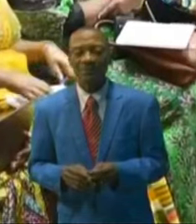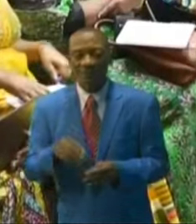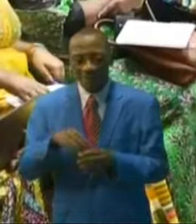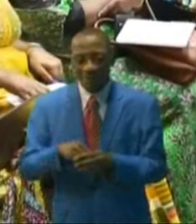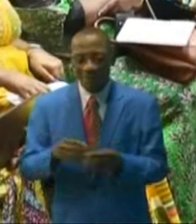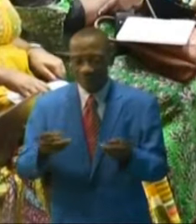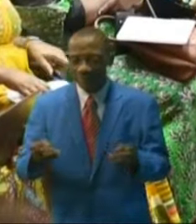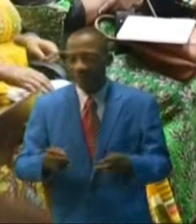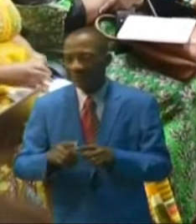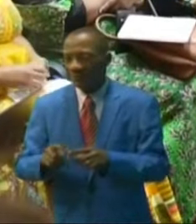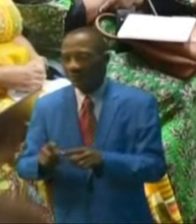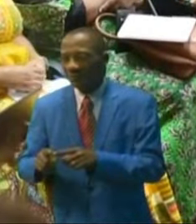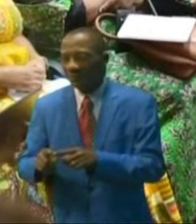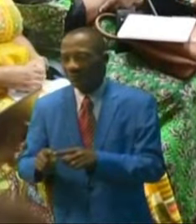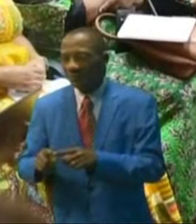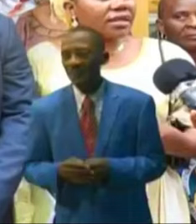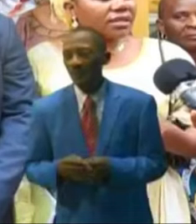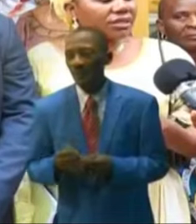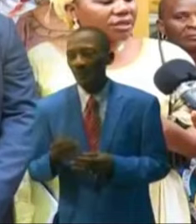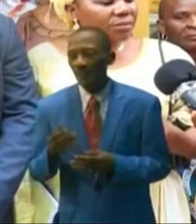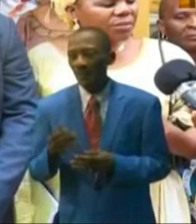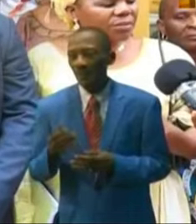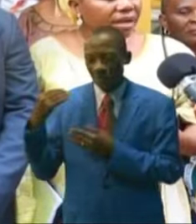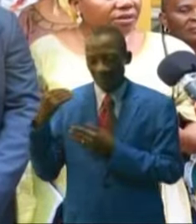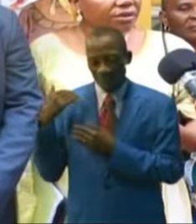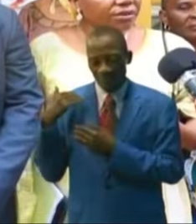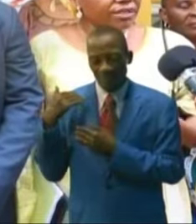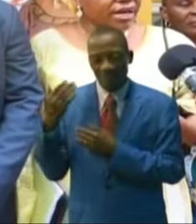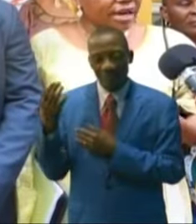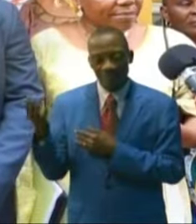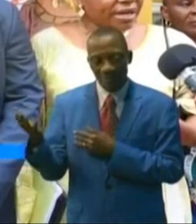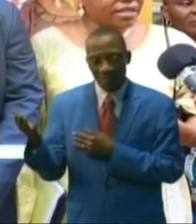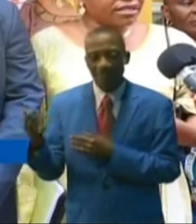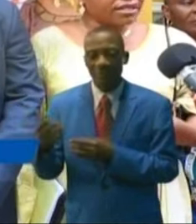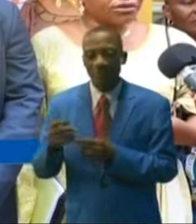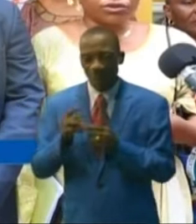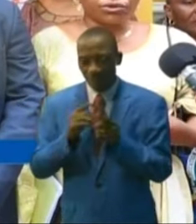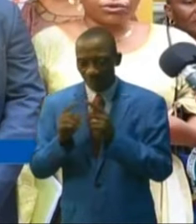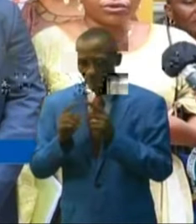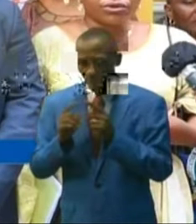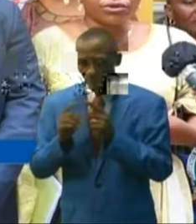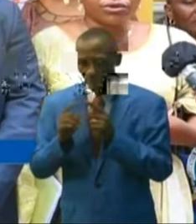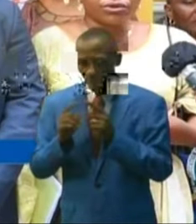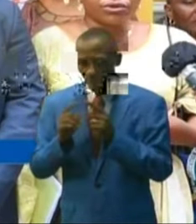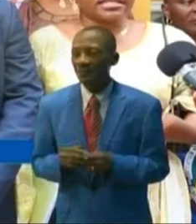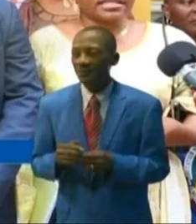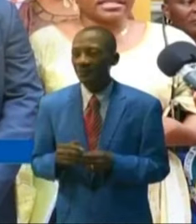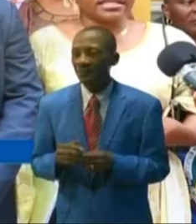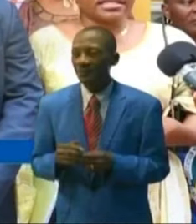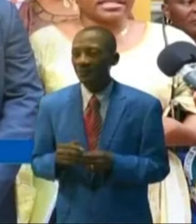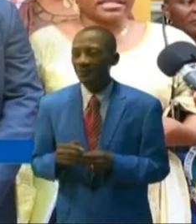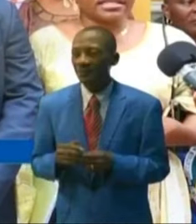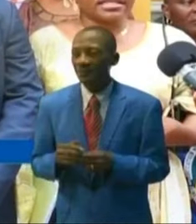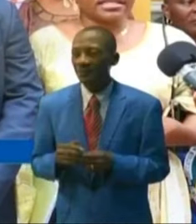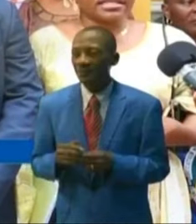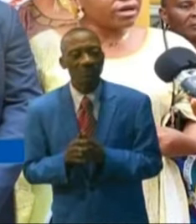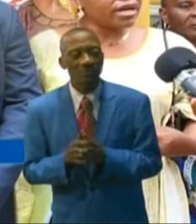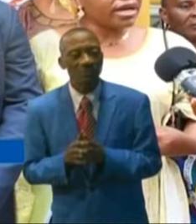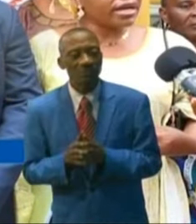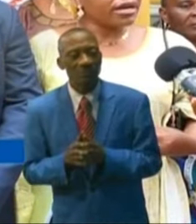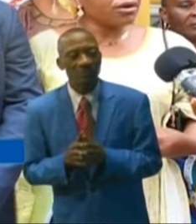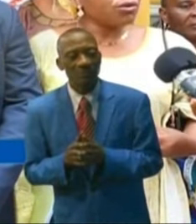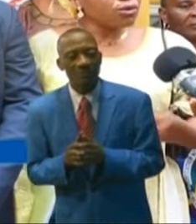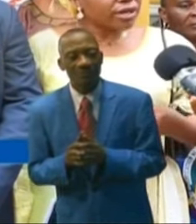des conflits et seront également un de leurs. Notre appel ici aujourd'hui, c'est